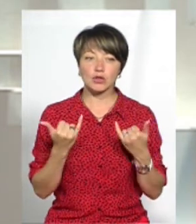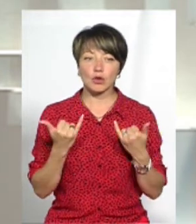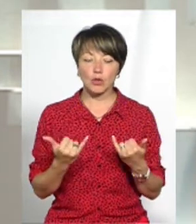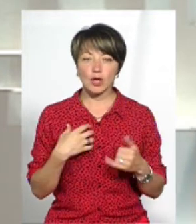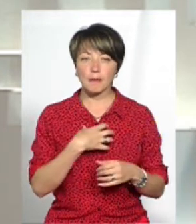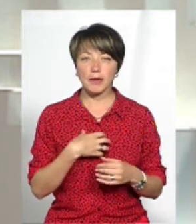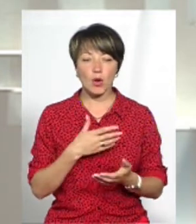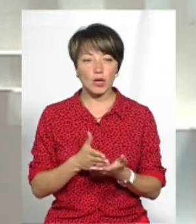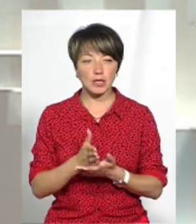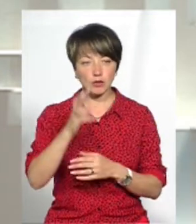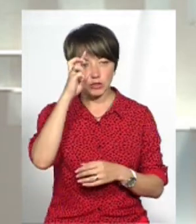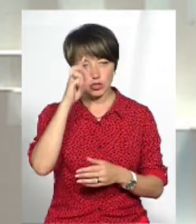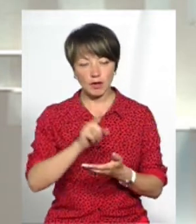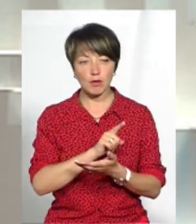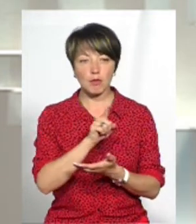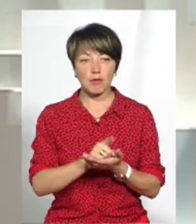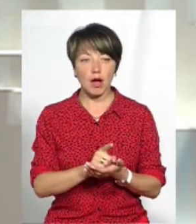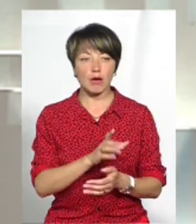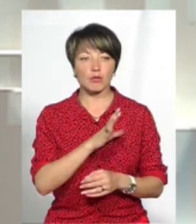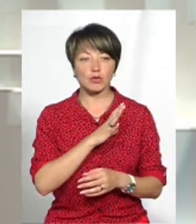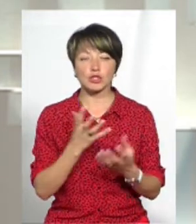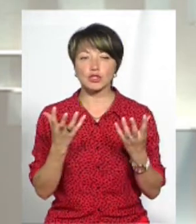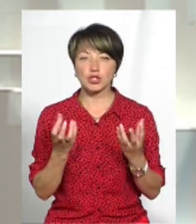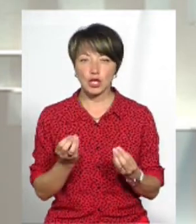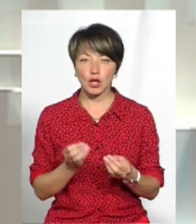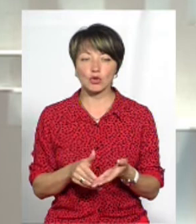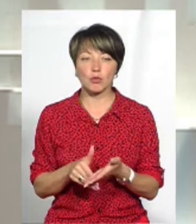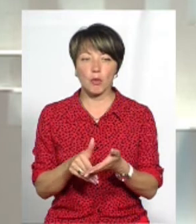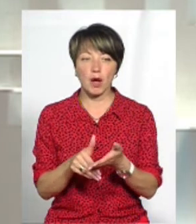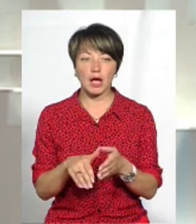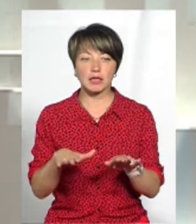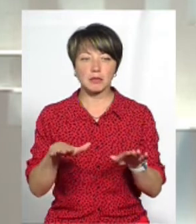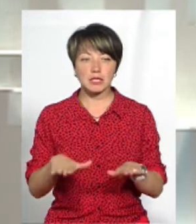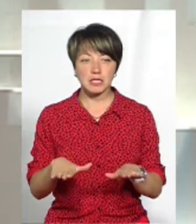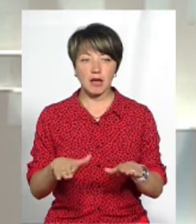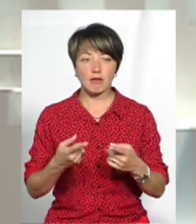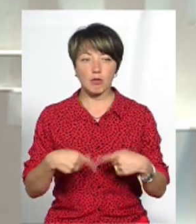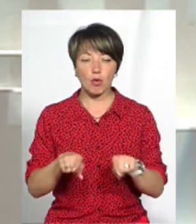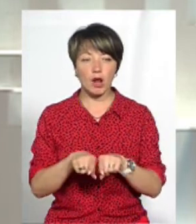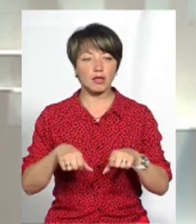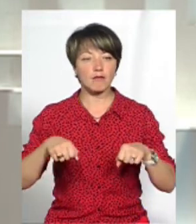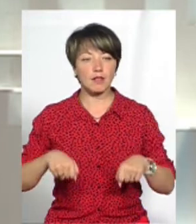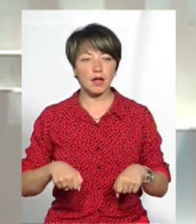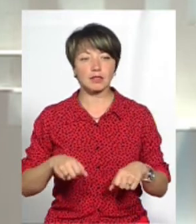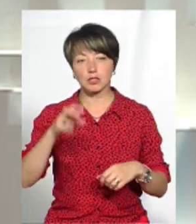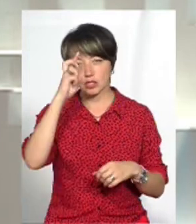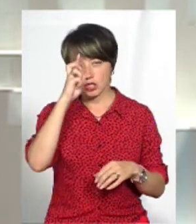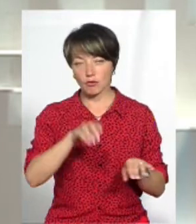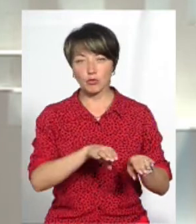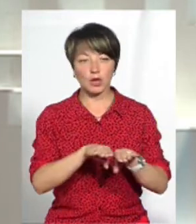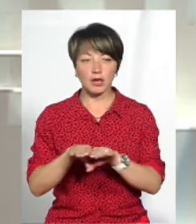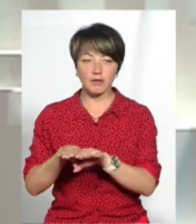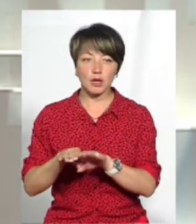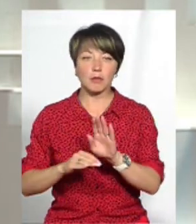сьогодні пріоритетом держави має бути ще допомагати місцевим органам влади на державному